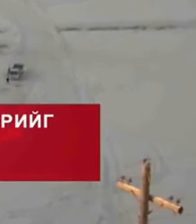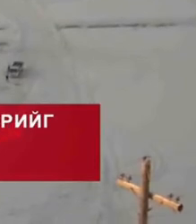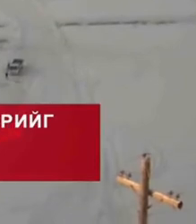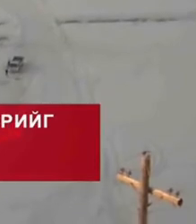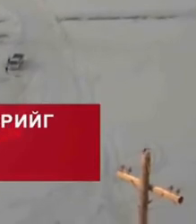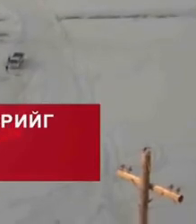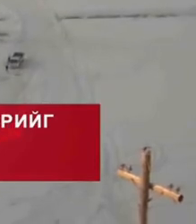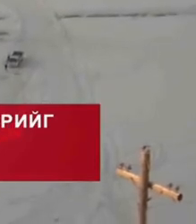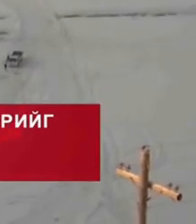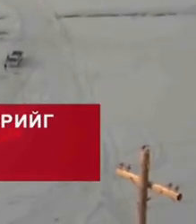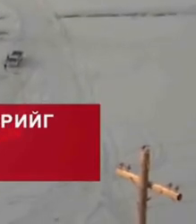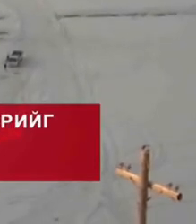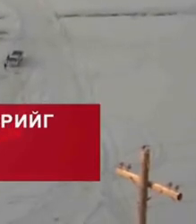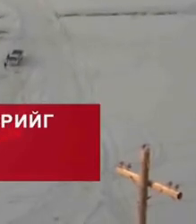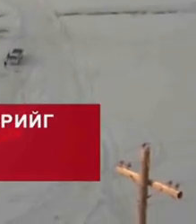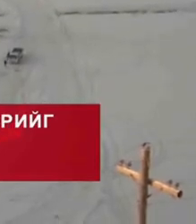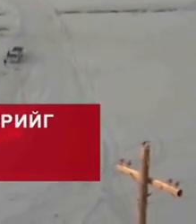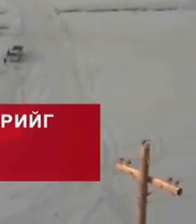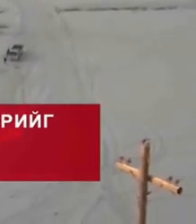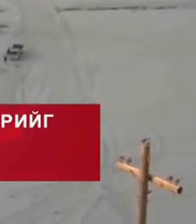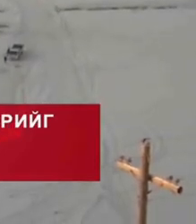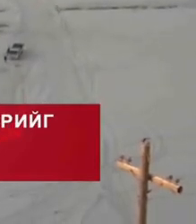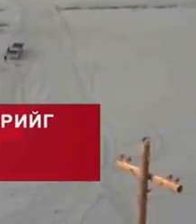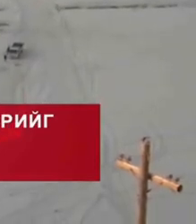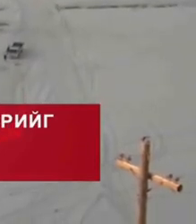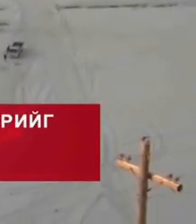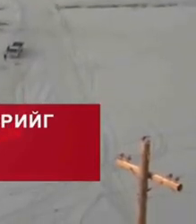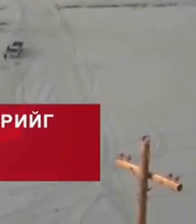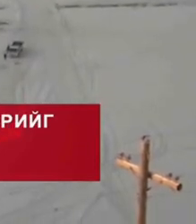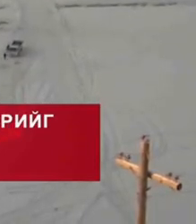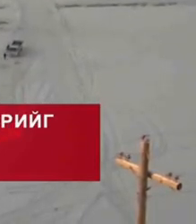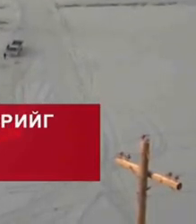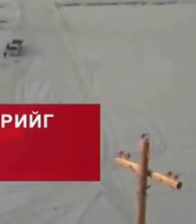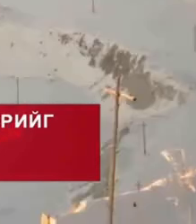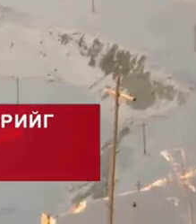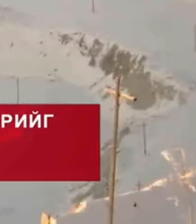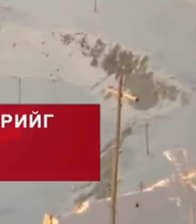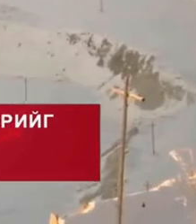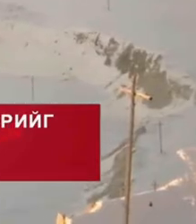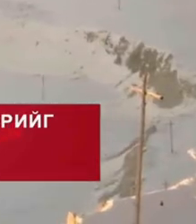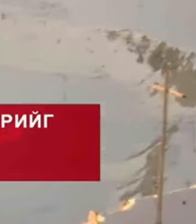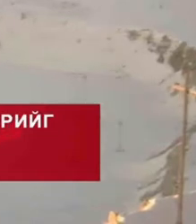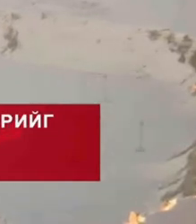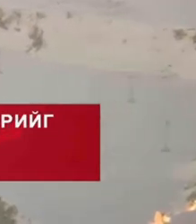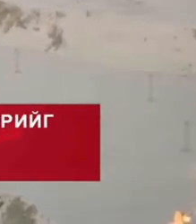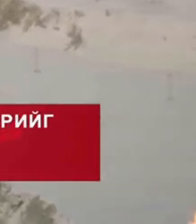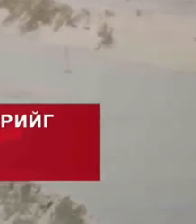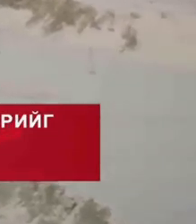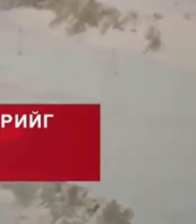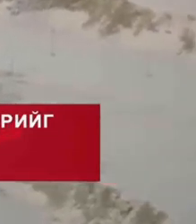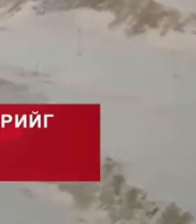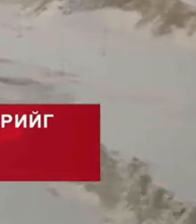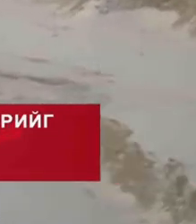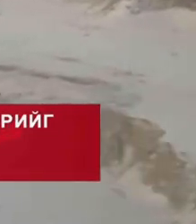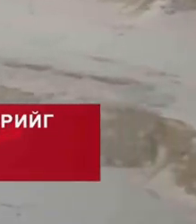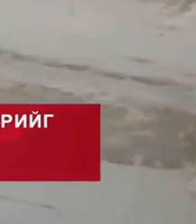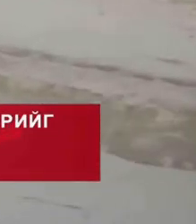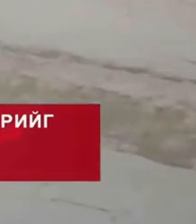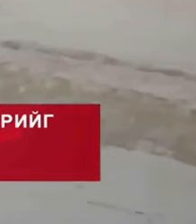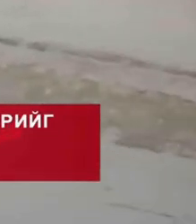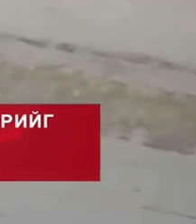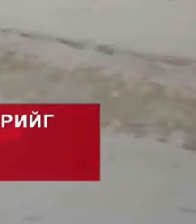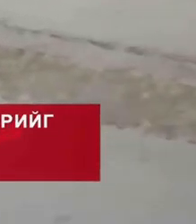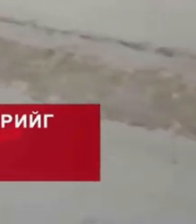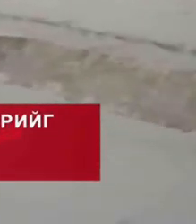дээр цэсийн үн өсөж байгаа нь энэ үйлдвэр богино хугацаанд ашигтай ажиллах нөхцөл бүрдсэн. Байгалийн байлгаас олж ирсэн ашиг орлого эргэн бүртээ